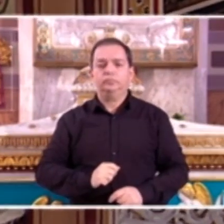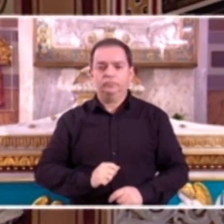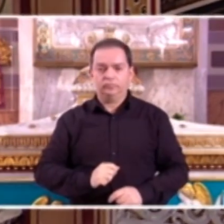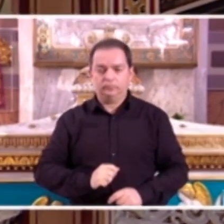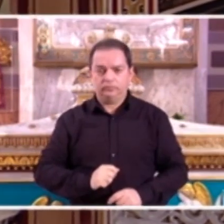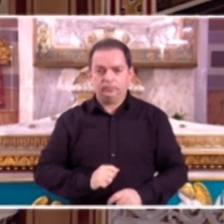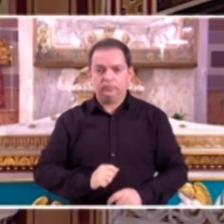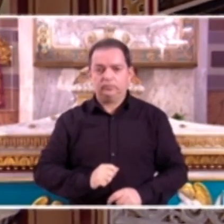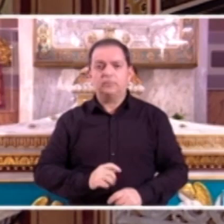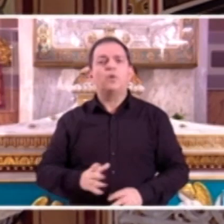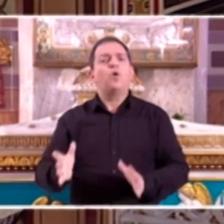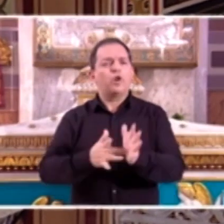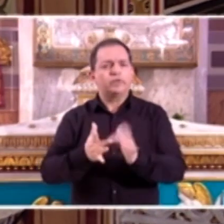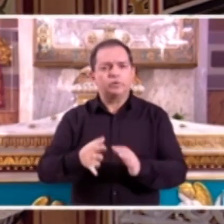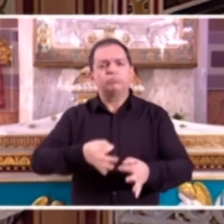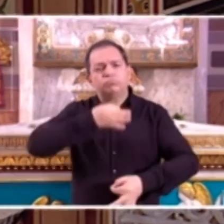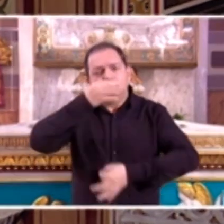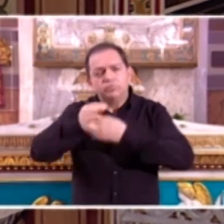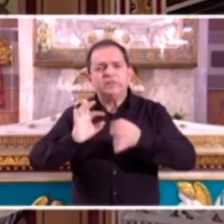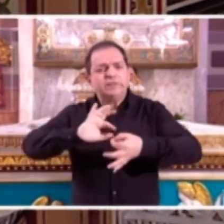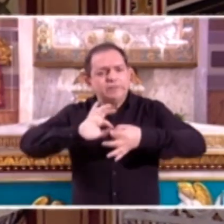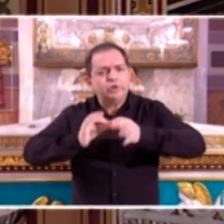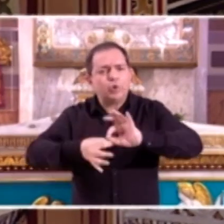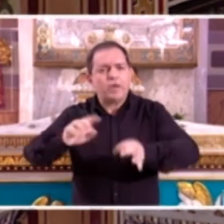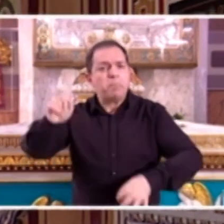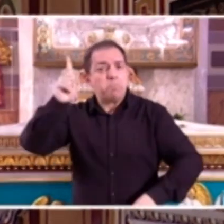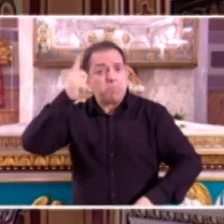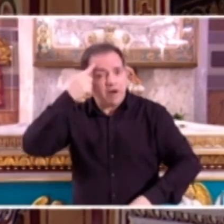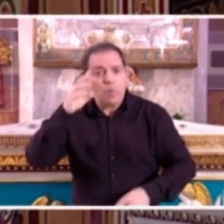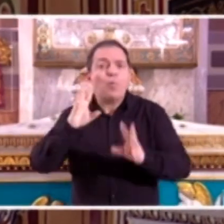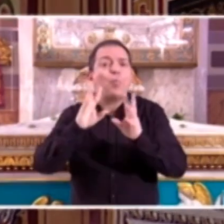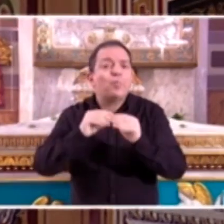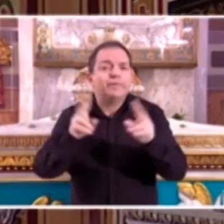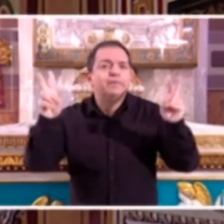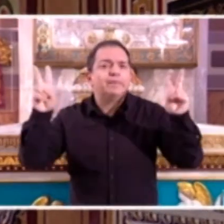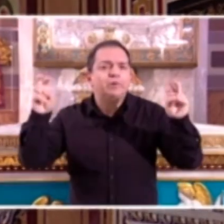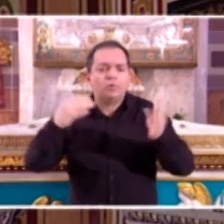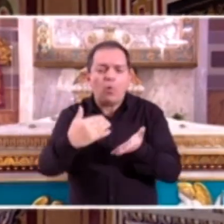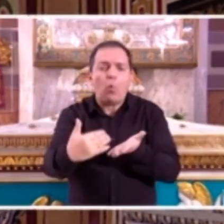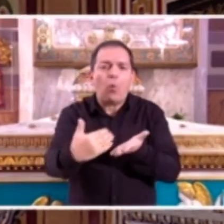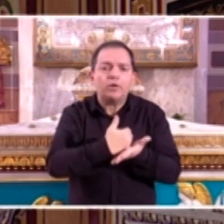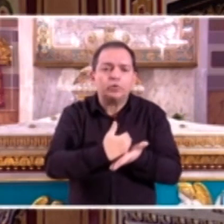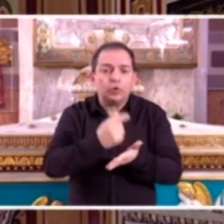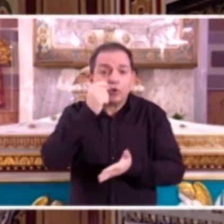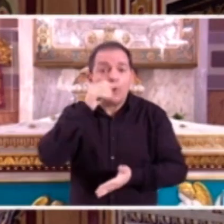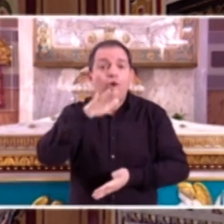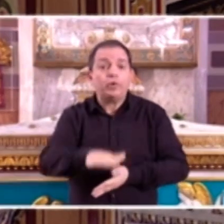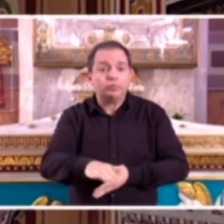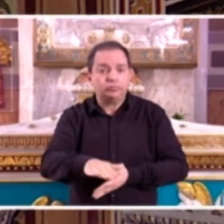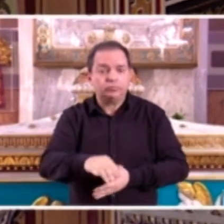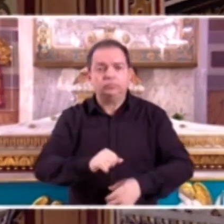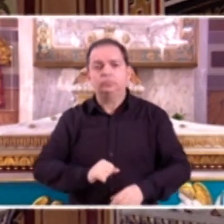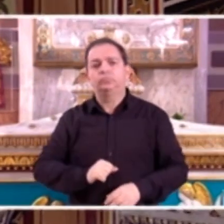Σκοπός της παραβολής του ασώτου Ιού, αγαπητοί μου αδελφοί, είναι